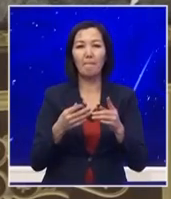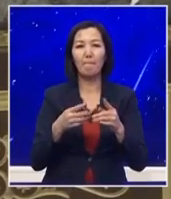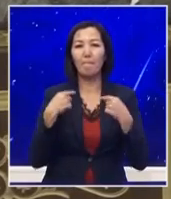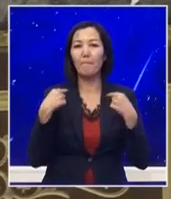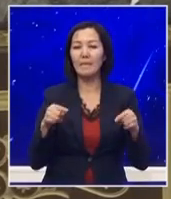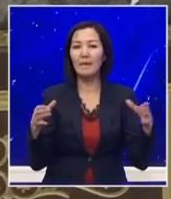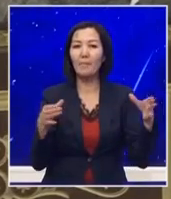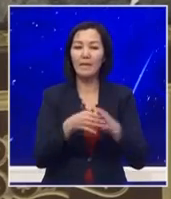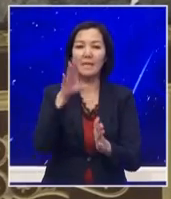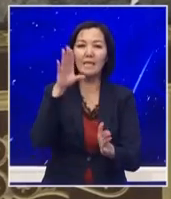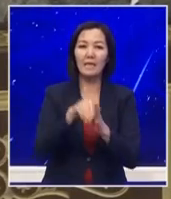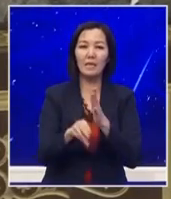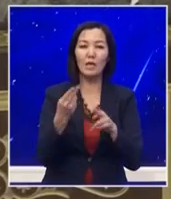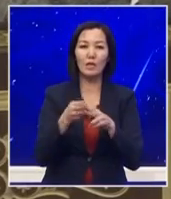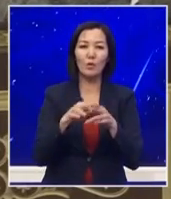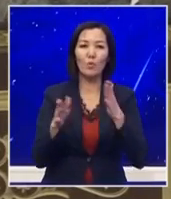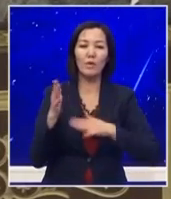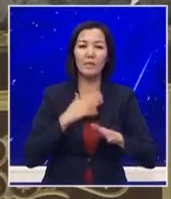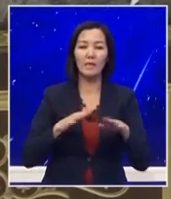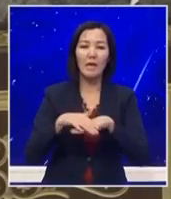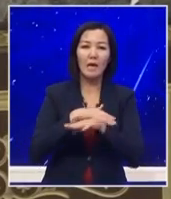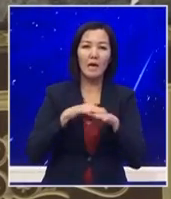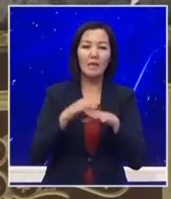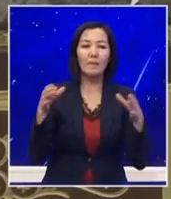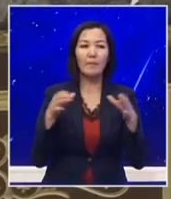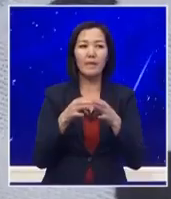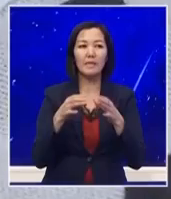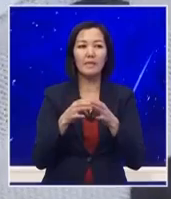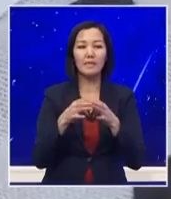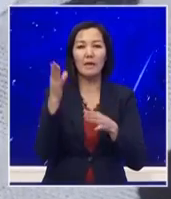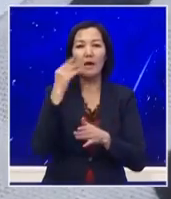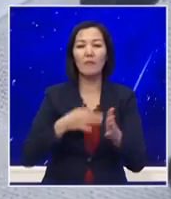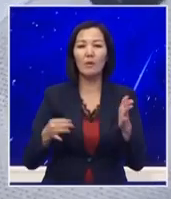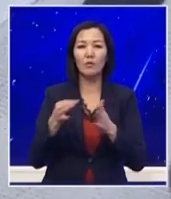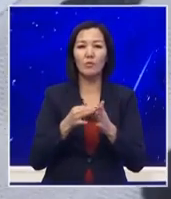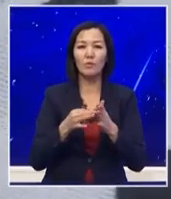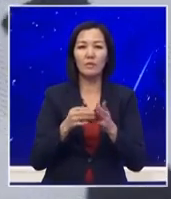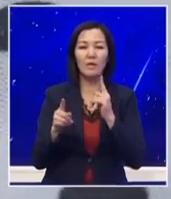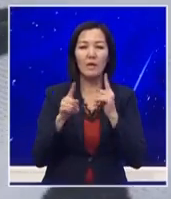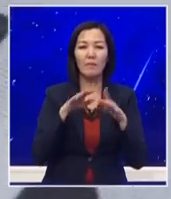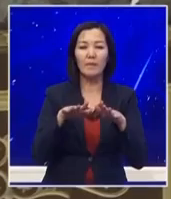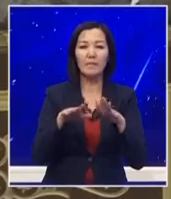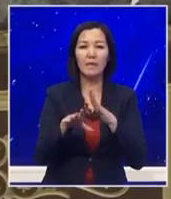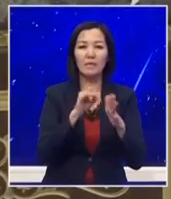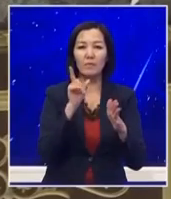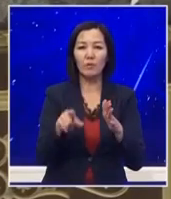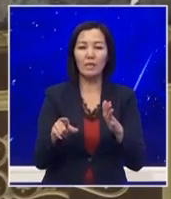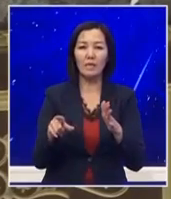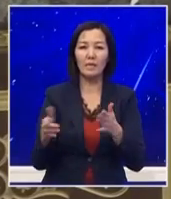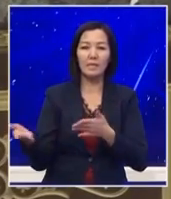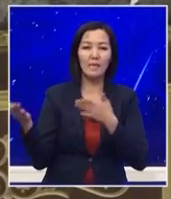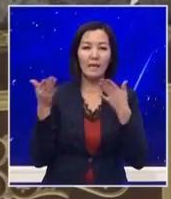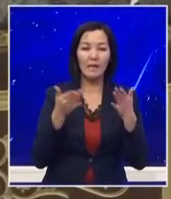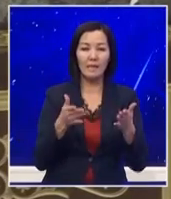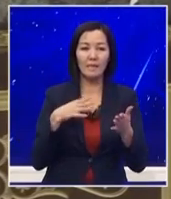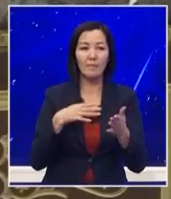енгені қуантады. Мен өзім Қазақстан халық партиясы атынан Алматы облыстық мәслихат депутатына сайланып отырмын. Осы